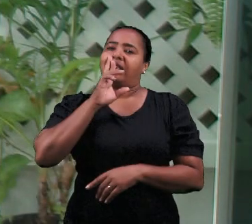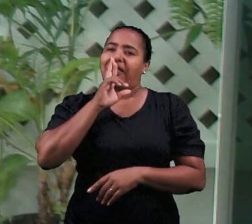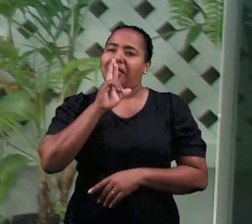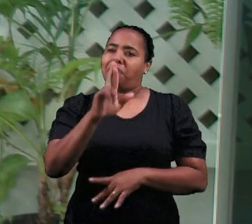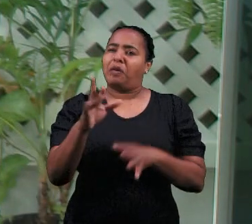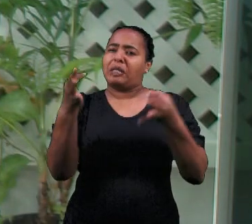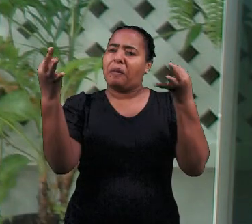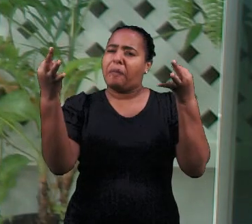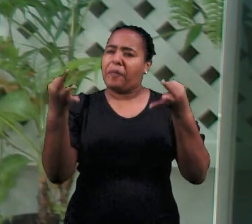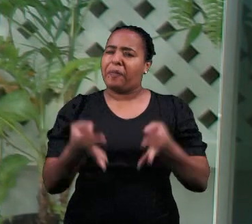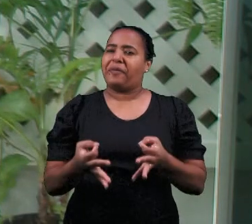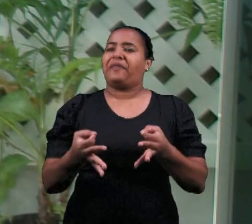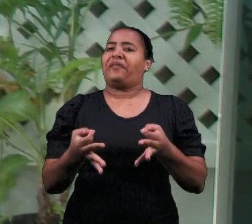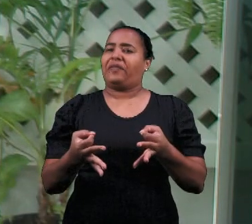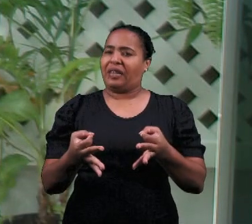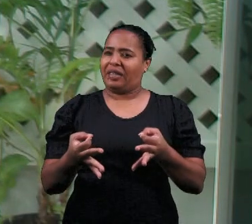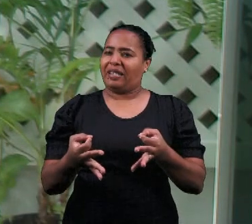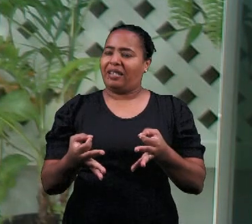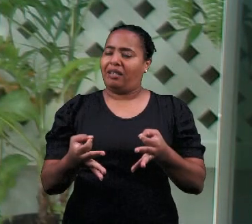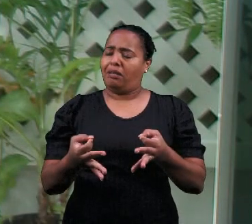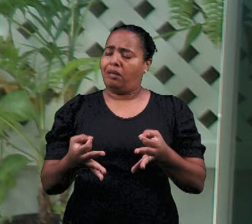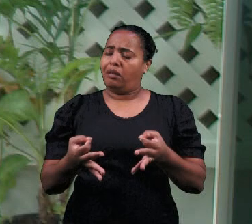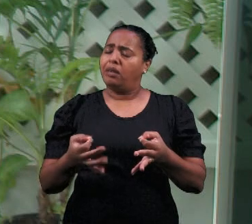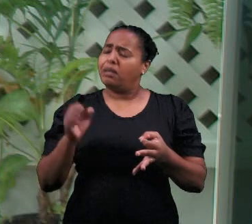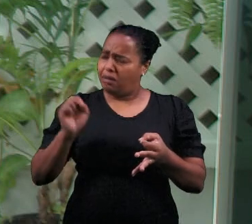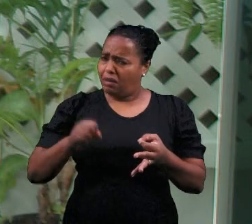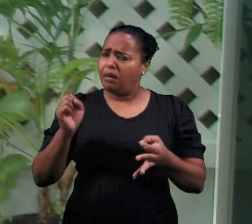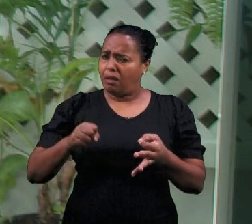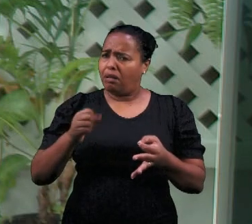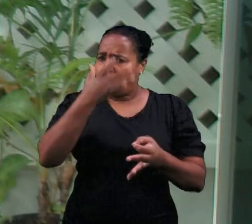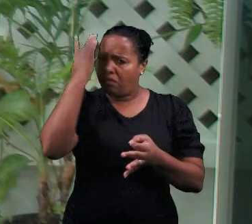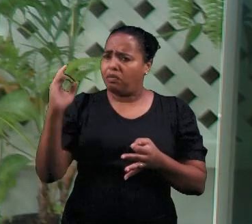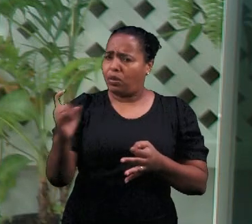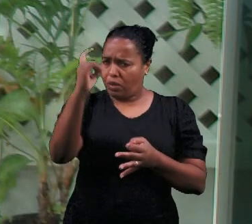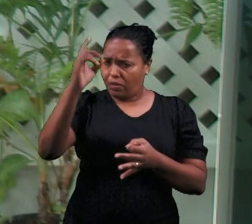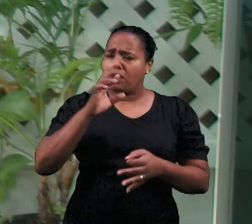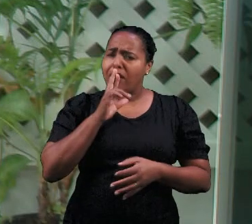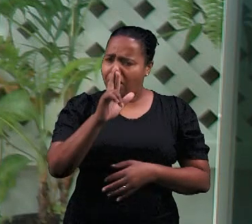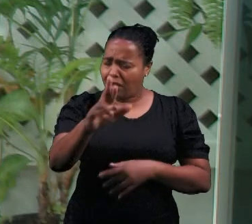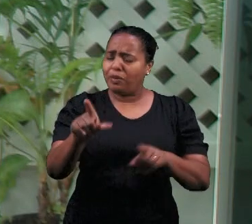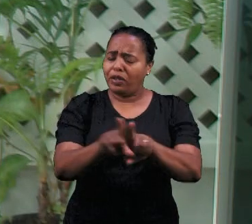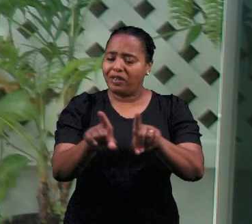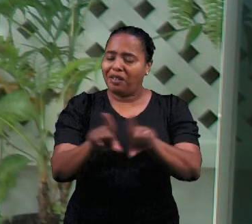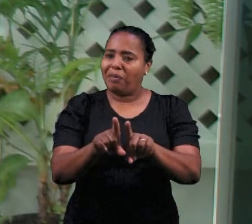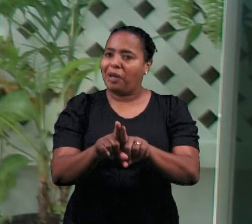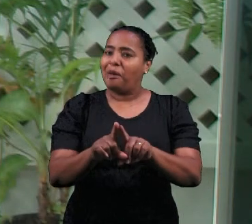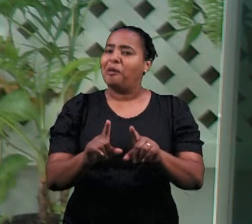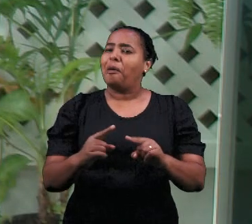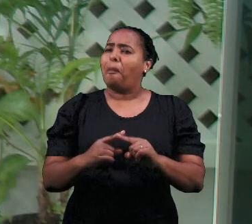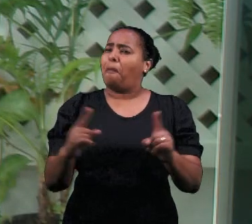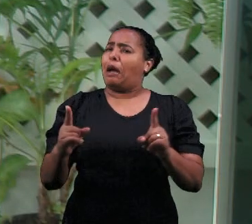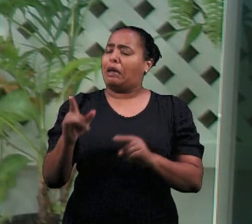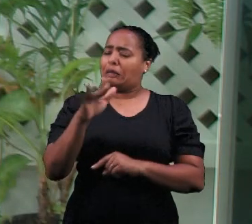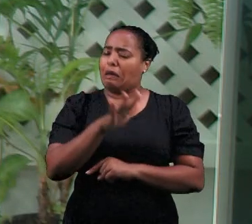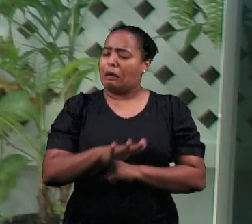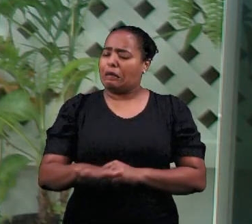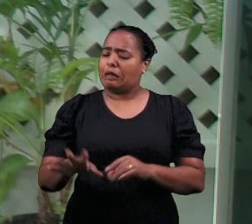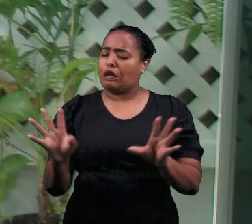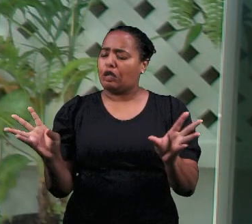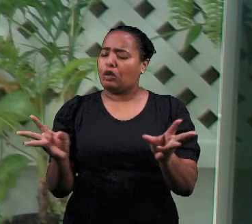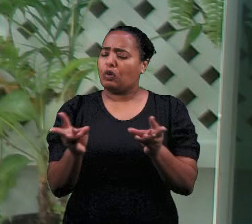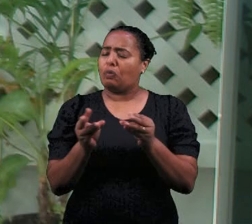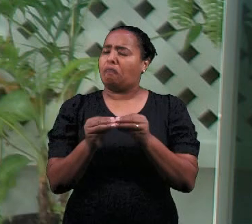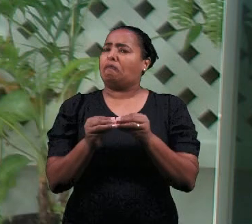questions, et mes questions s'adressent aux adultes, mais les réponses parfaites, bien évidemment que les